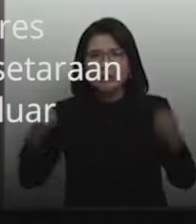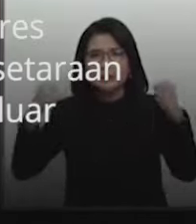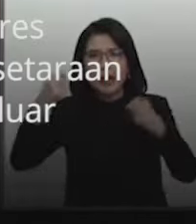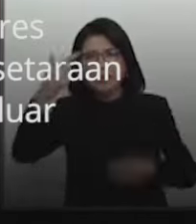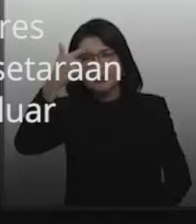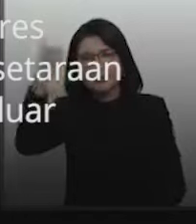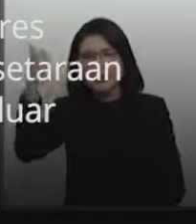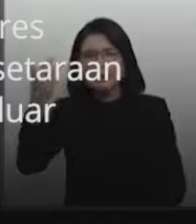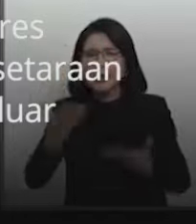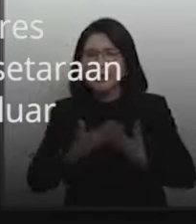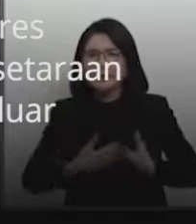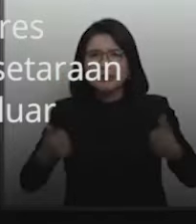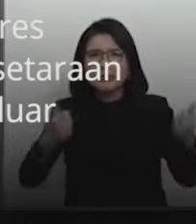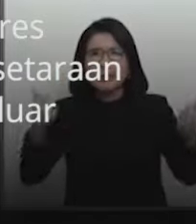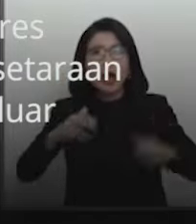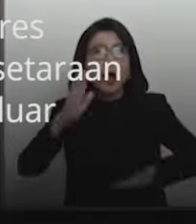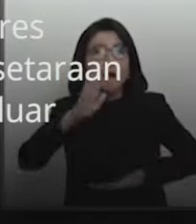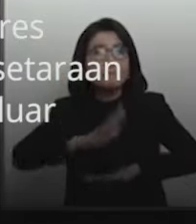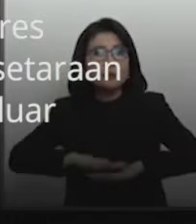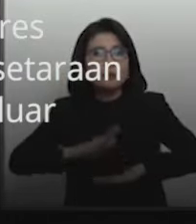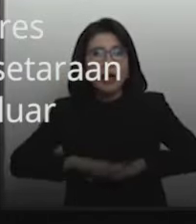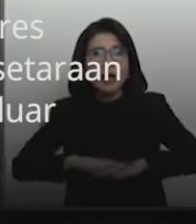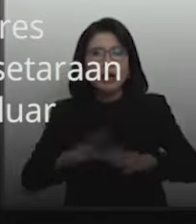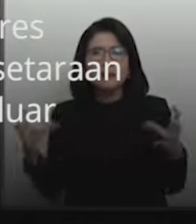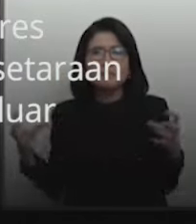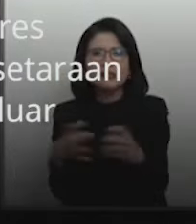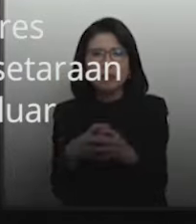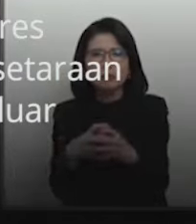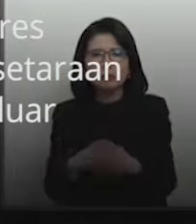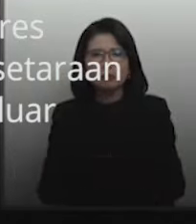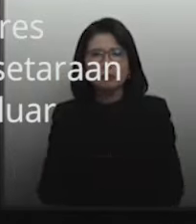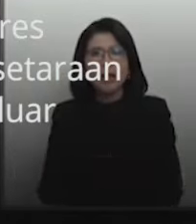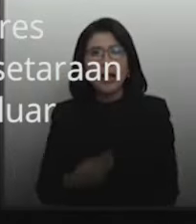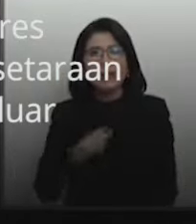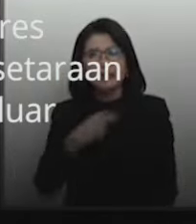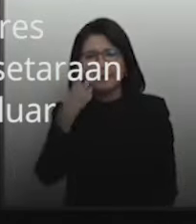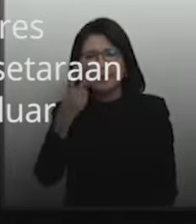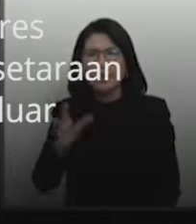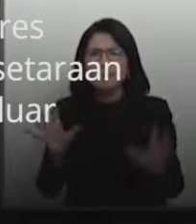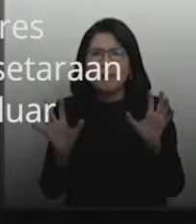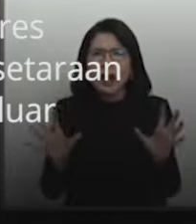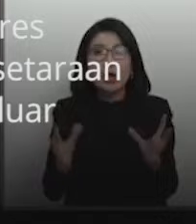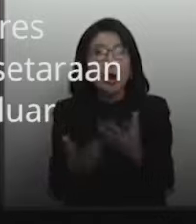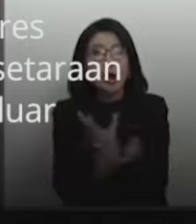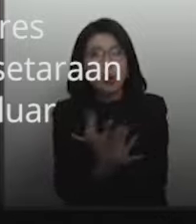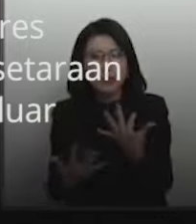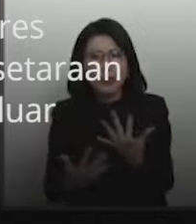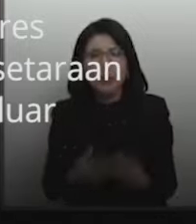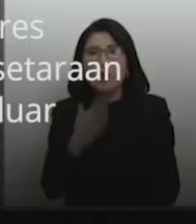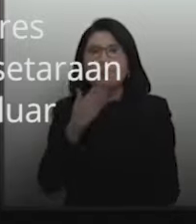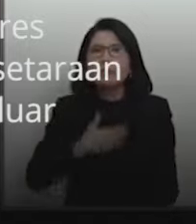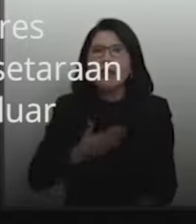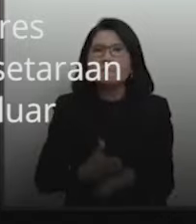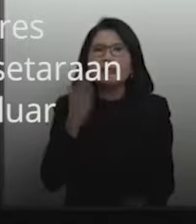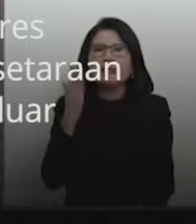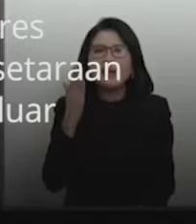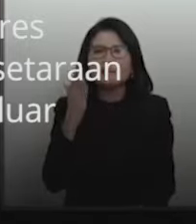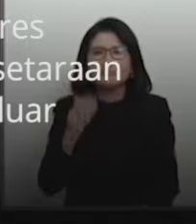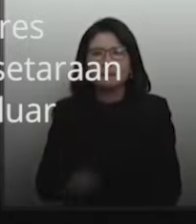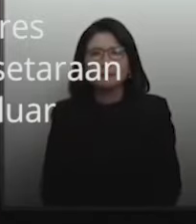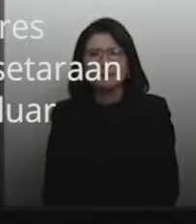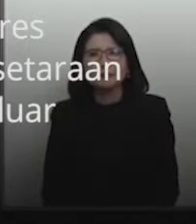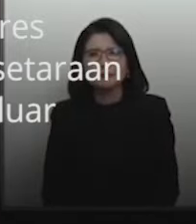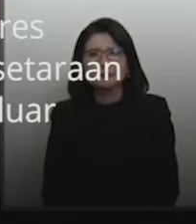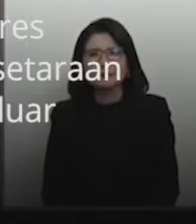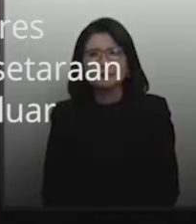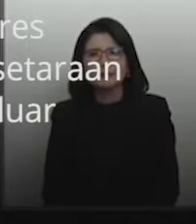sejahtera berbudaya dan bersatu kita menyaksikan begitu banyak orang punya prinsip sopo Wani rekoso